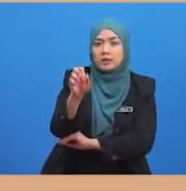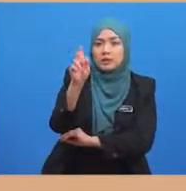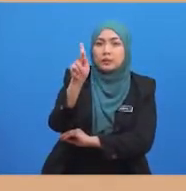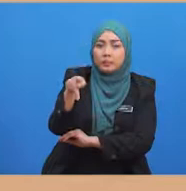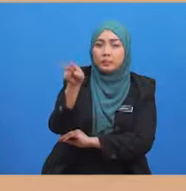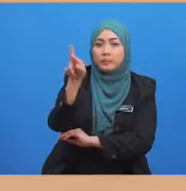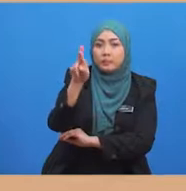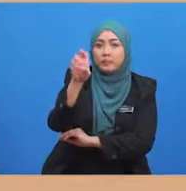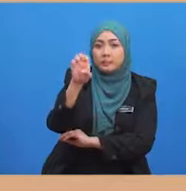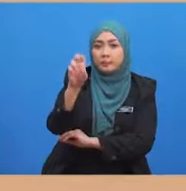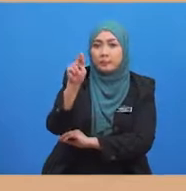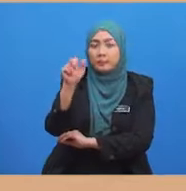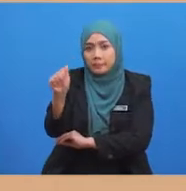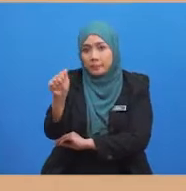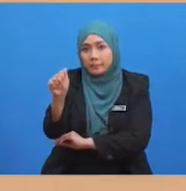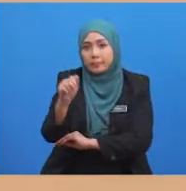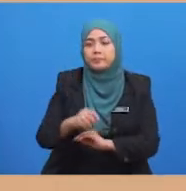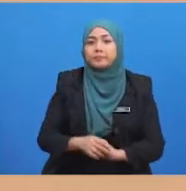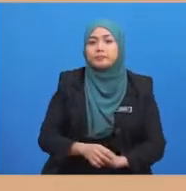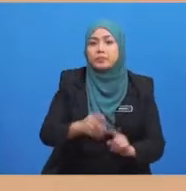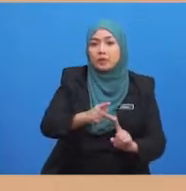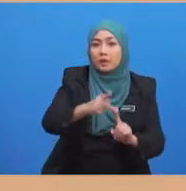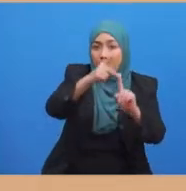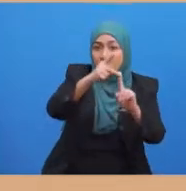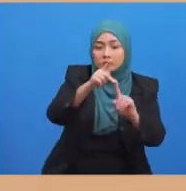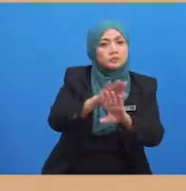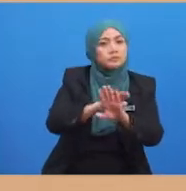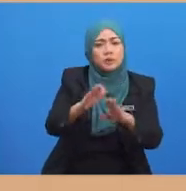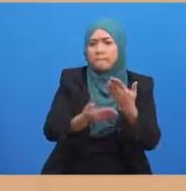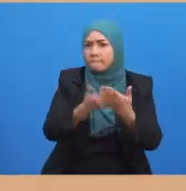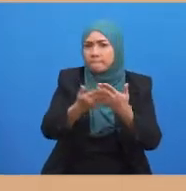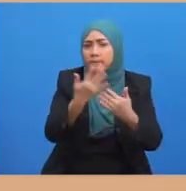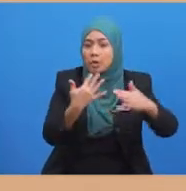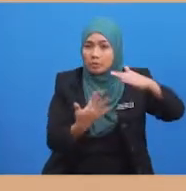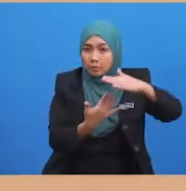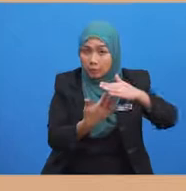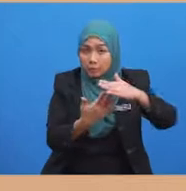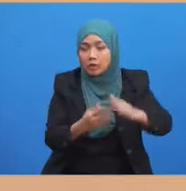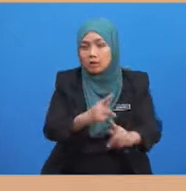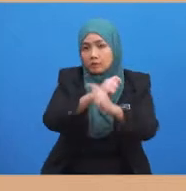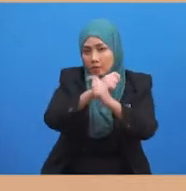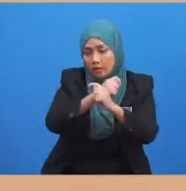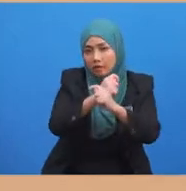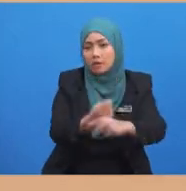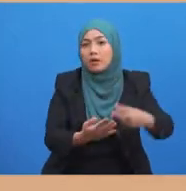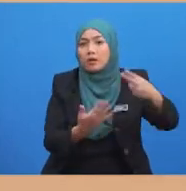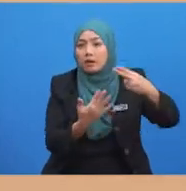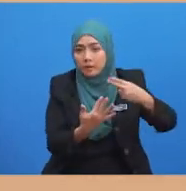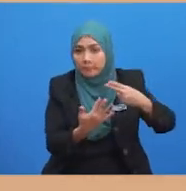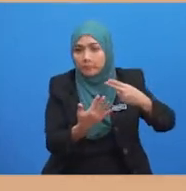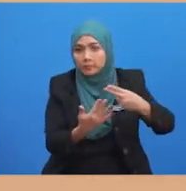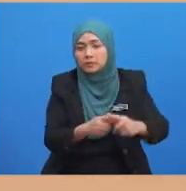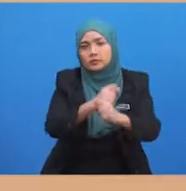mempunyai sifat khas iaitu tidak mudah terbakar, tahan haba, sangat